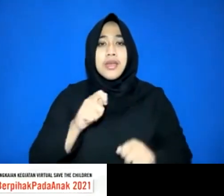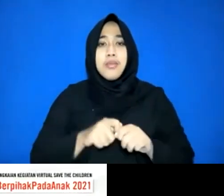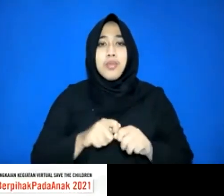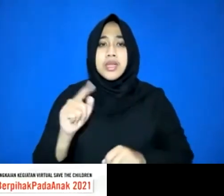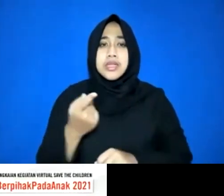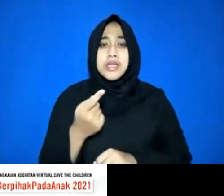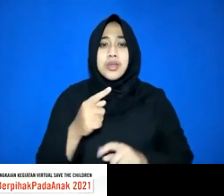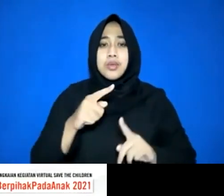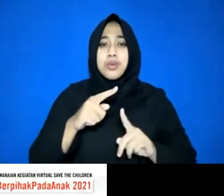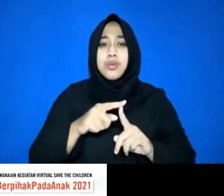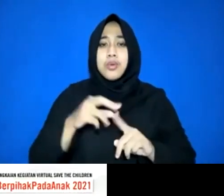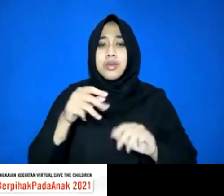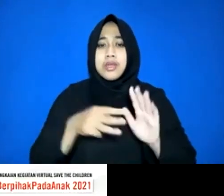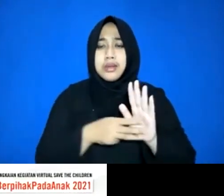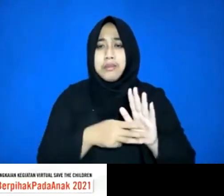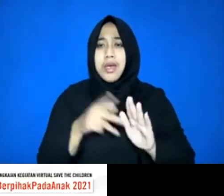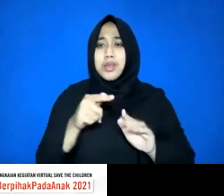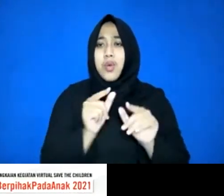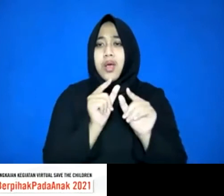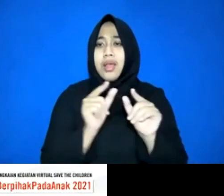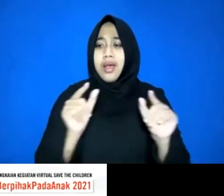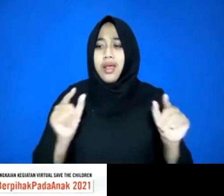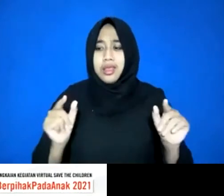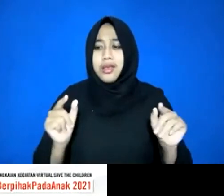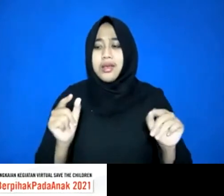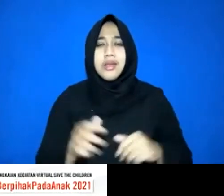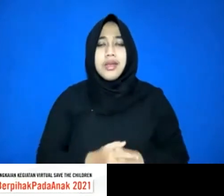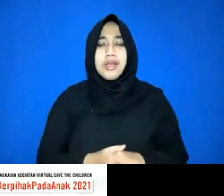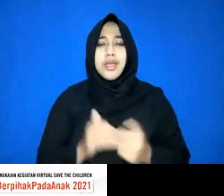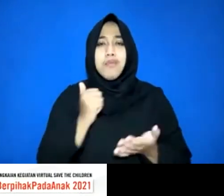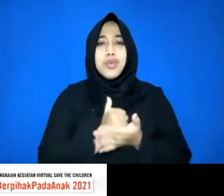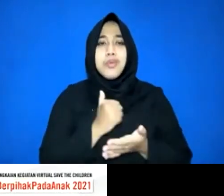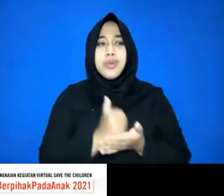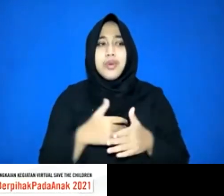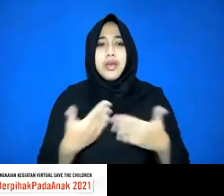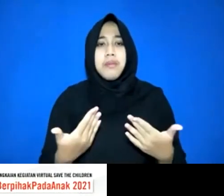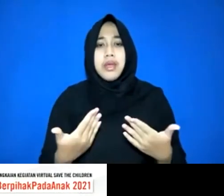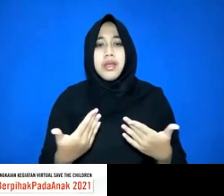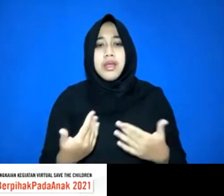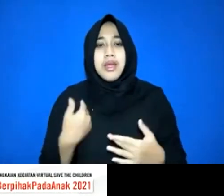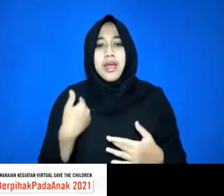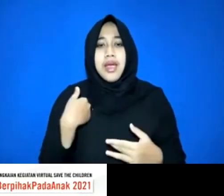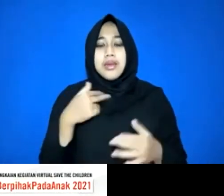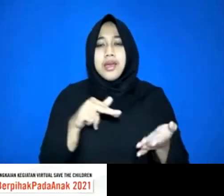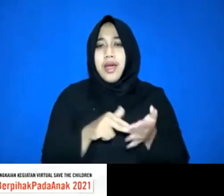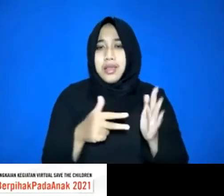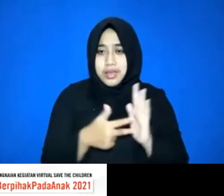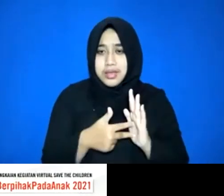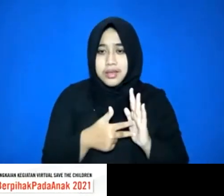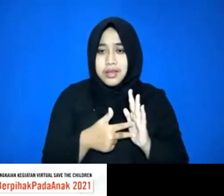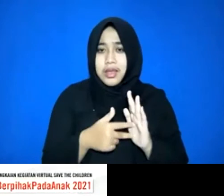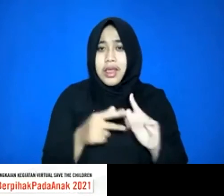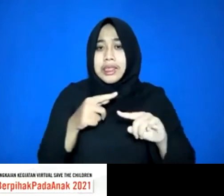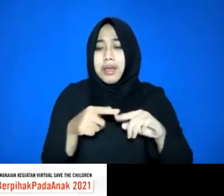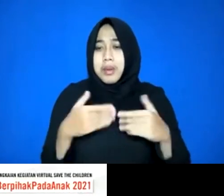satu term, satu istilah-istilah gitu loh, yang ada pengertiannya ya, tapi